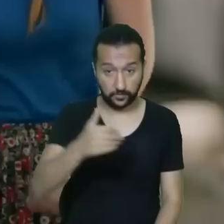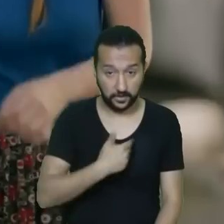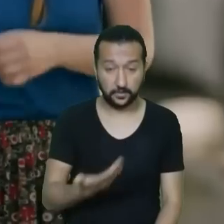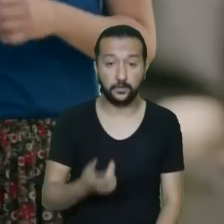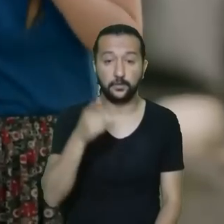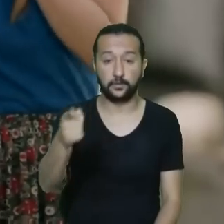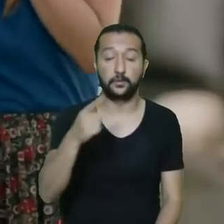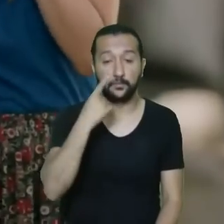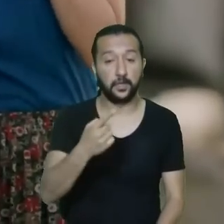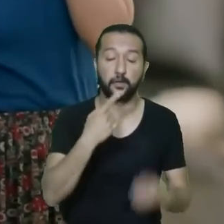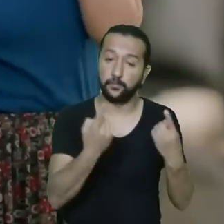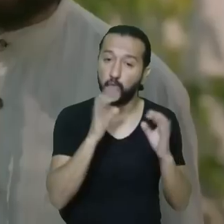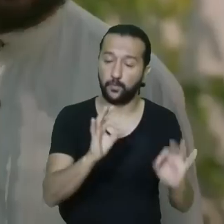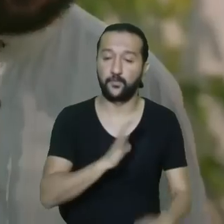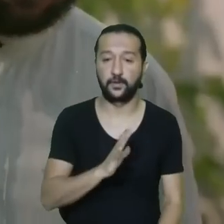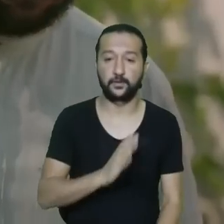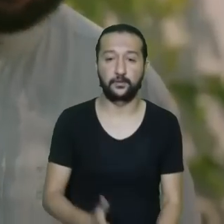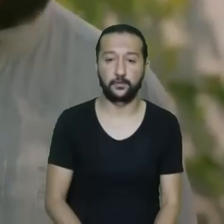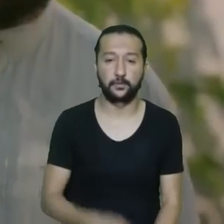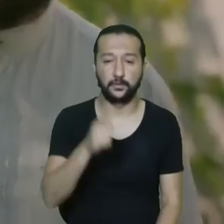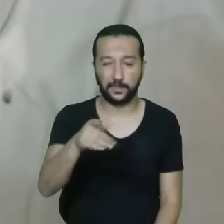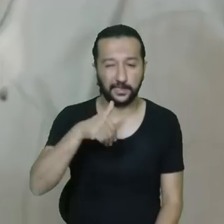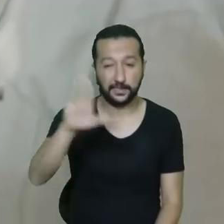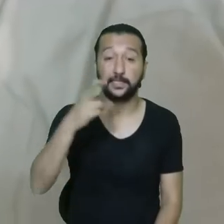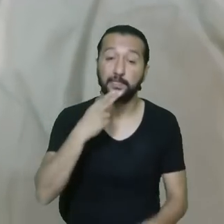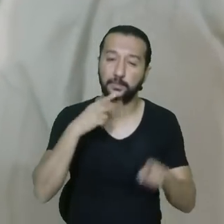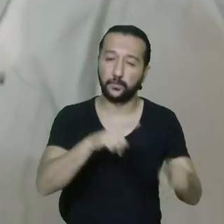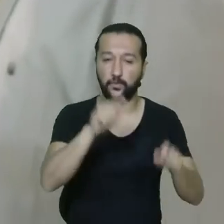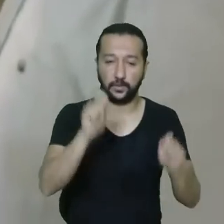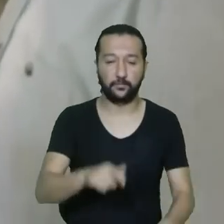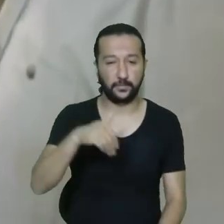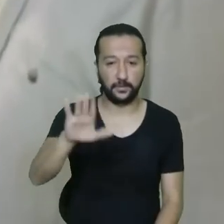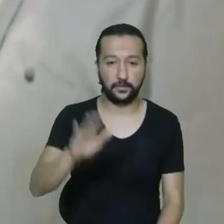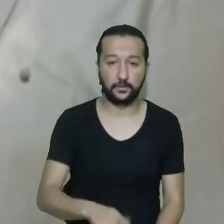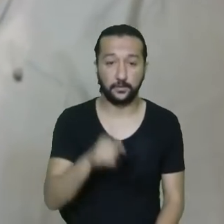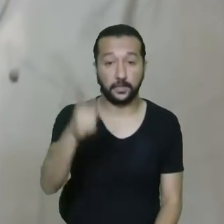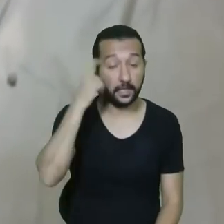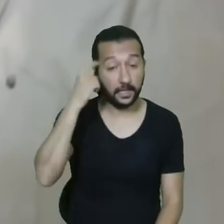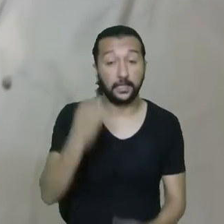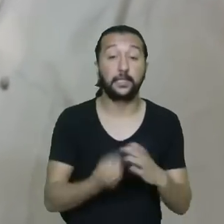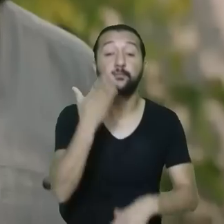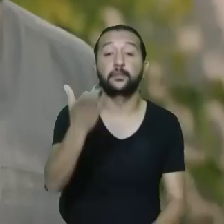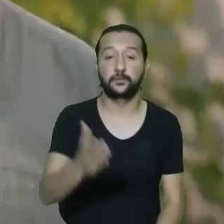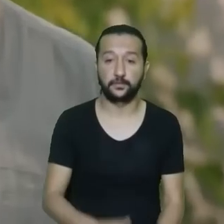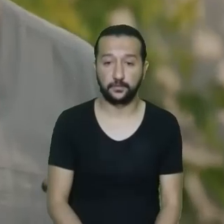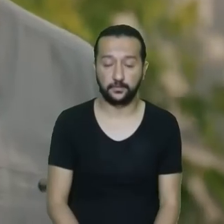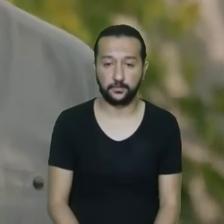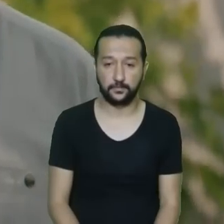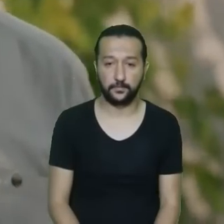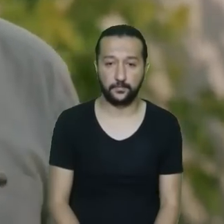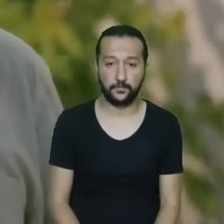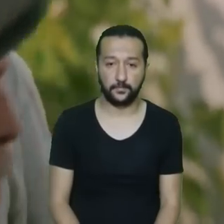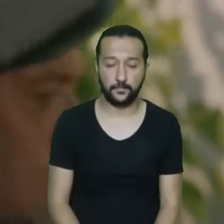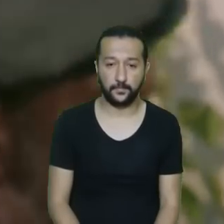lan? Kendimize göre var bir şeyler. Sen git kız peşinde dolan. Senin aklın ermez böyle şeylere.